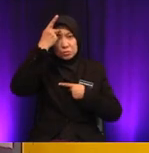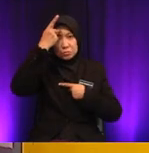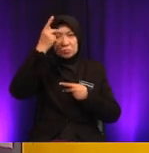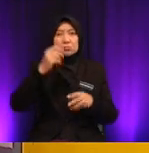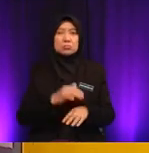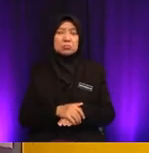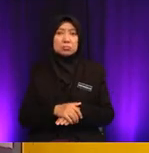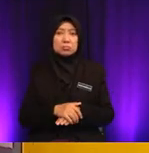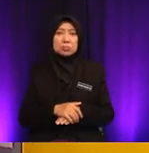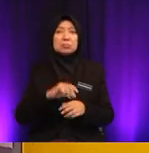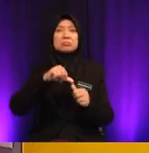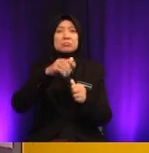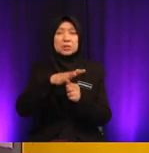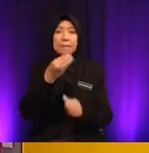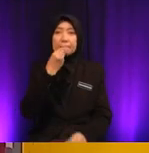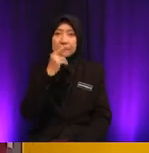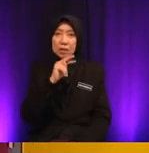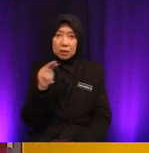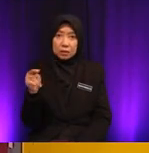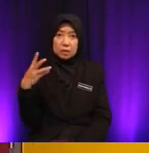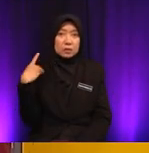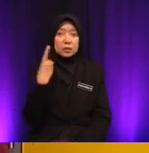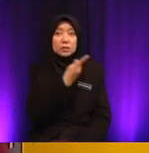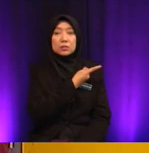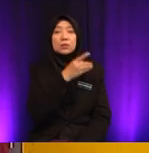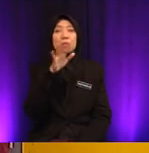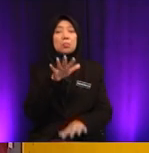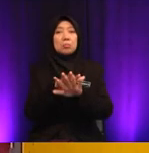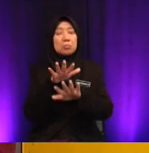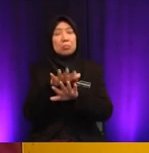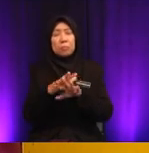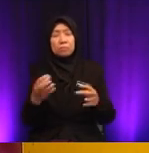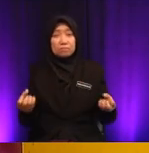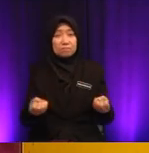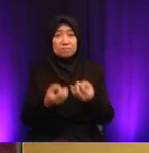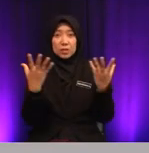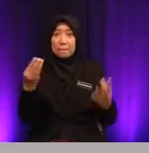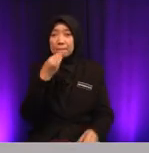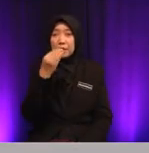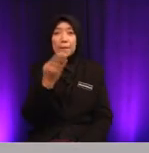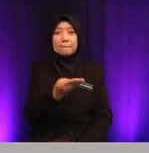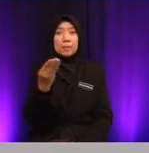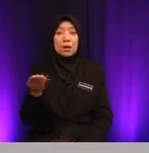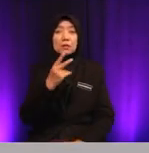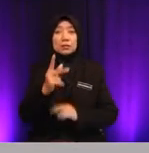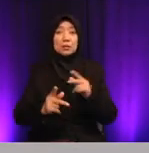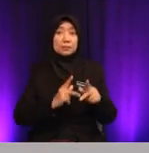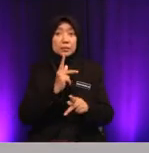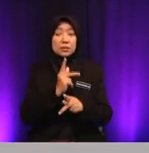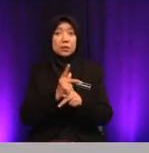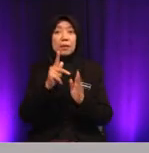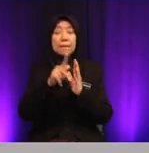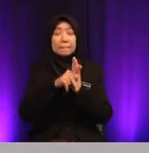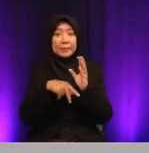ini adalah kisah pemakaian juga sebenarnya yaitu kita banyak makan secara berlebihan yang bagus